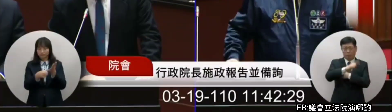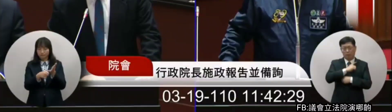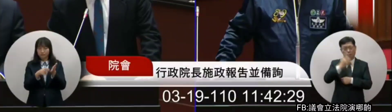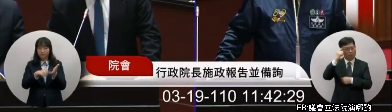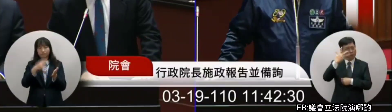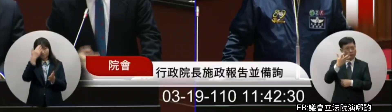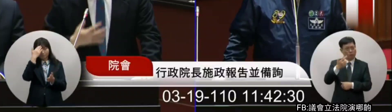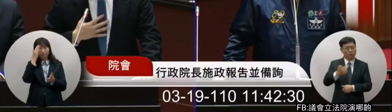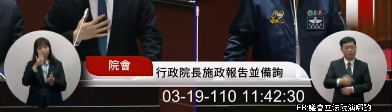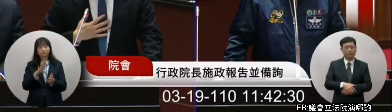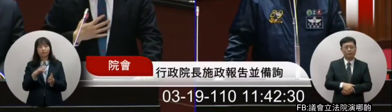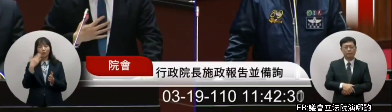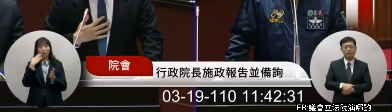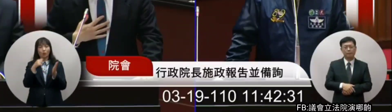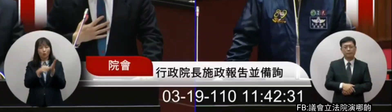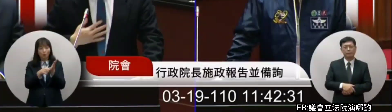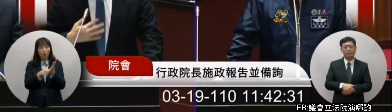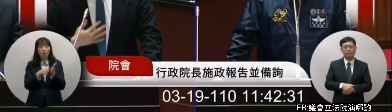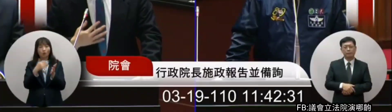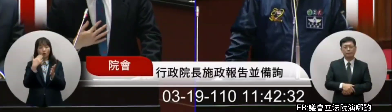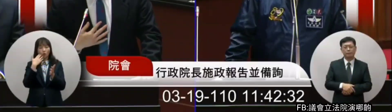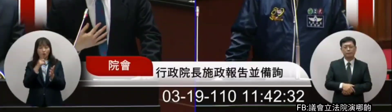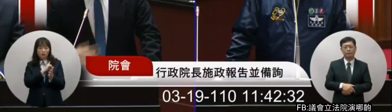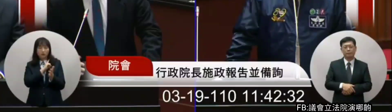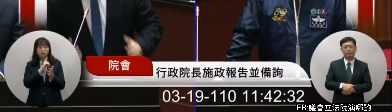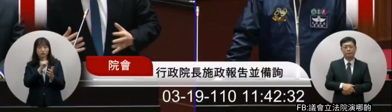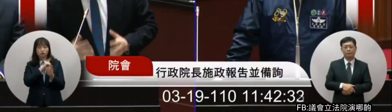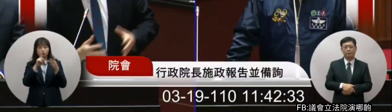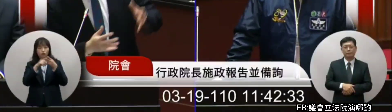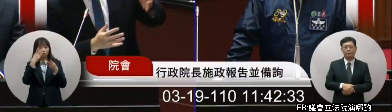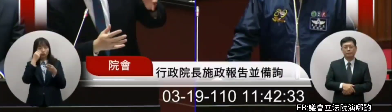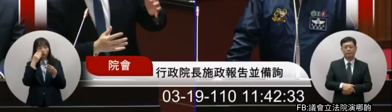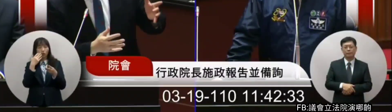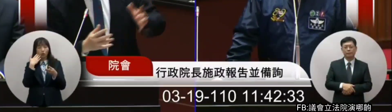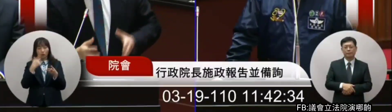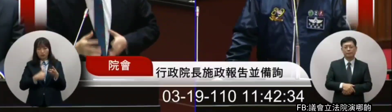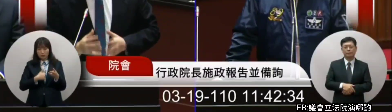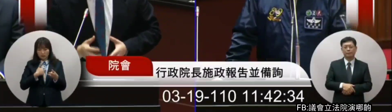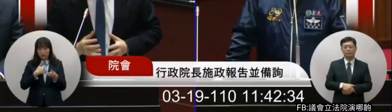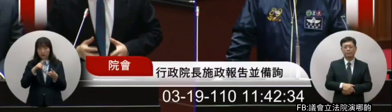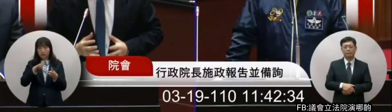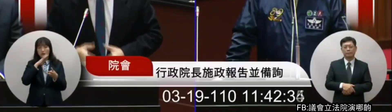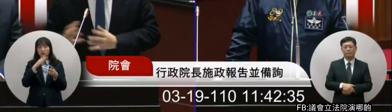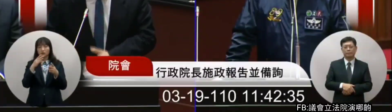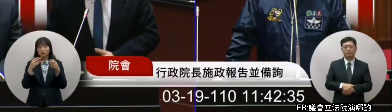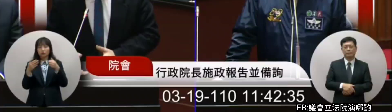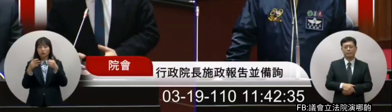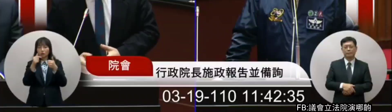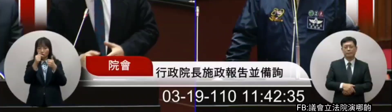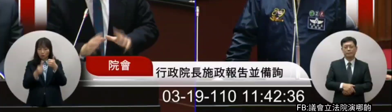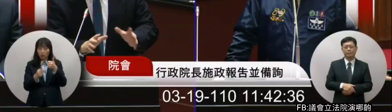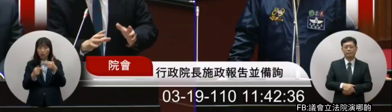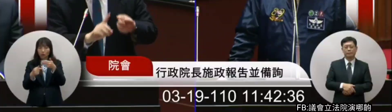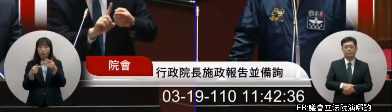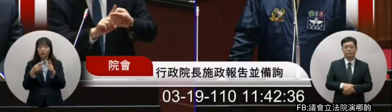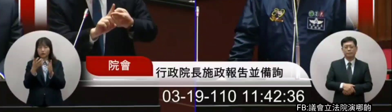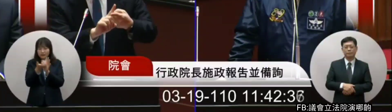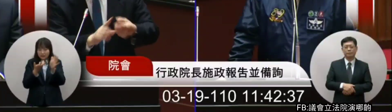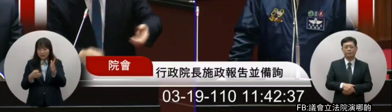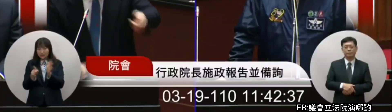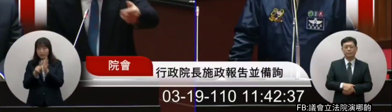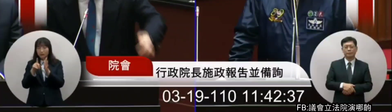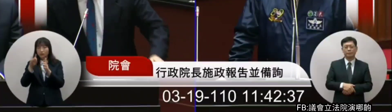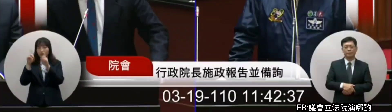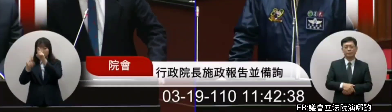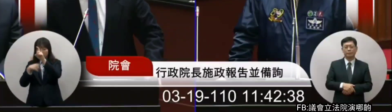名是很麻烦的，因为姓名有时候系于主观呐。事实上，在这个我们所谓的鲑鱼之乱之前哦，的确是有